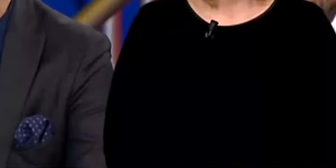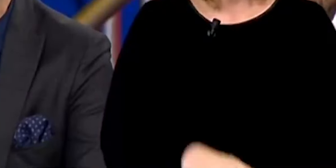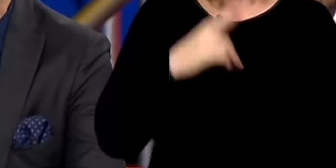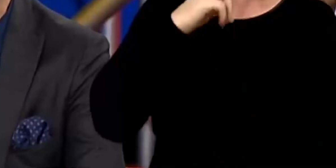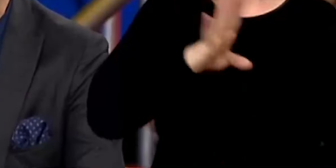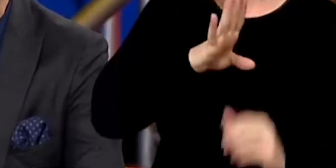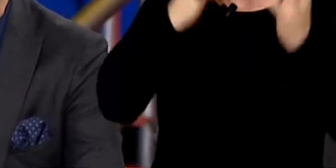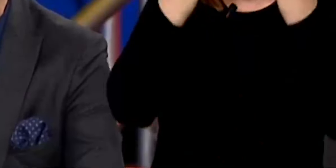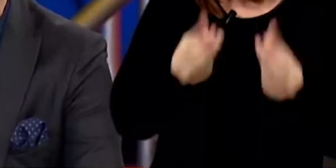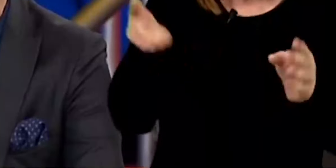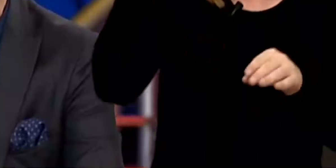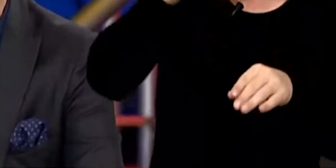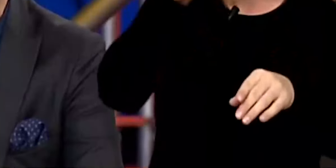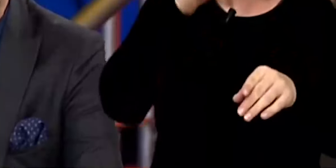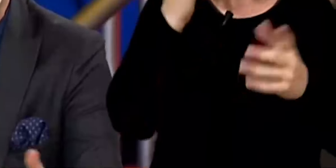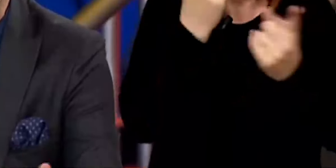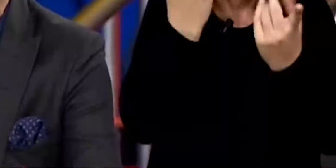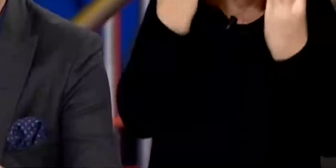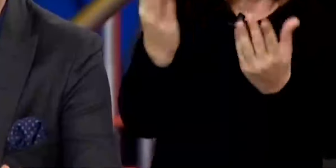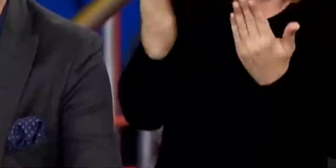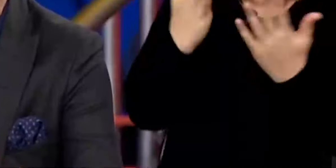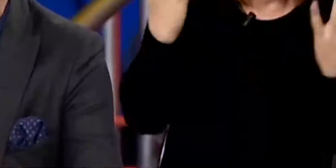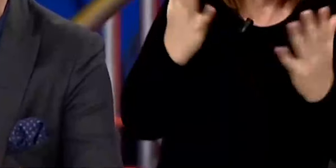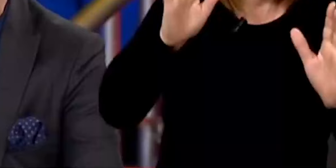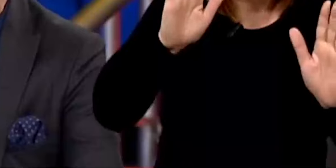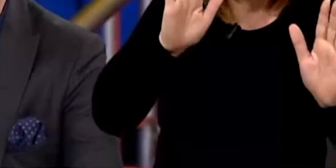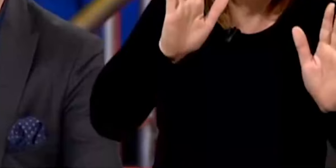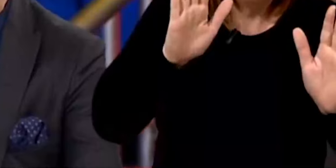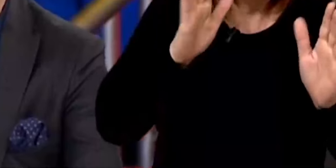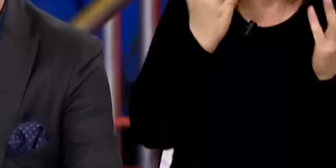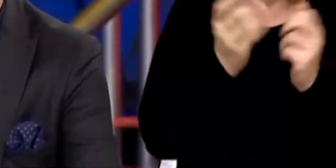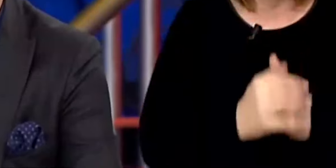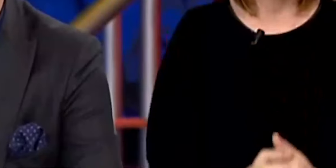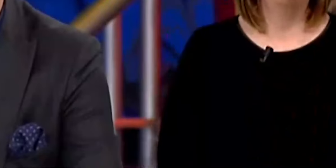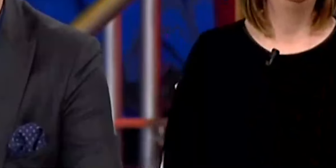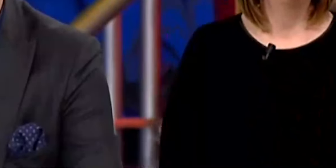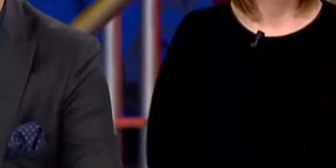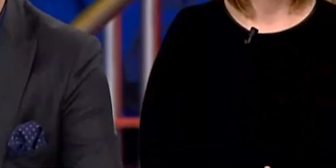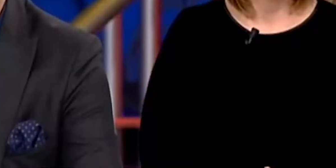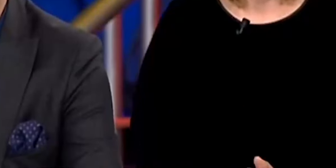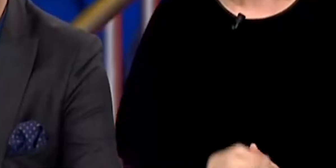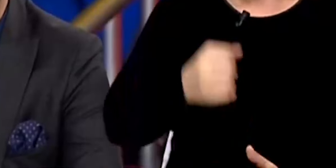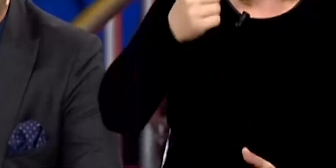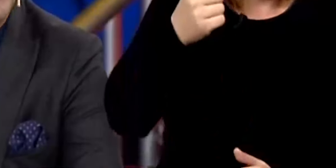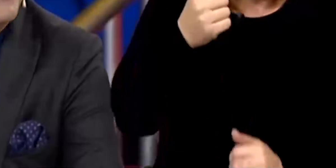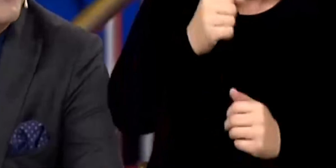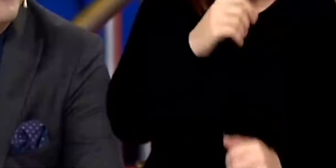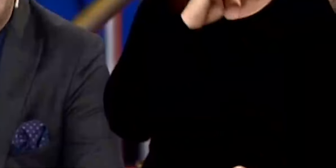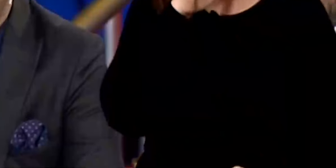kızım olduktan sonra böyle bir değnek değdi, bir şey oldu, bilmiyorum. Hala kekemeyim ama daha küçük bir şey. Değnek değdiği nasıl